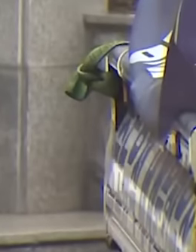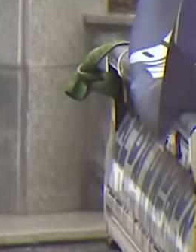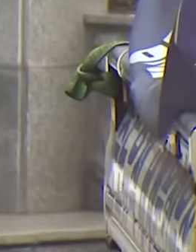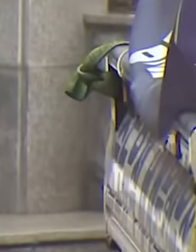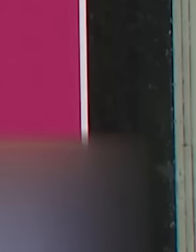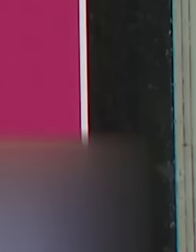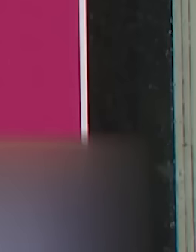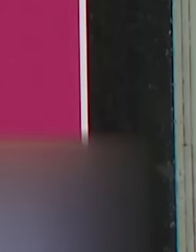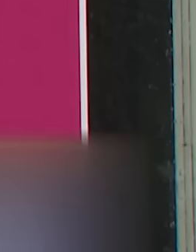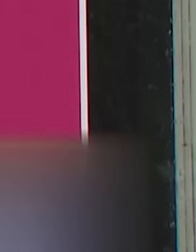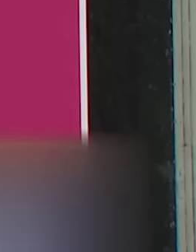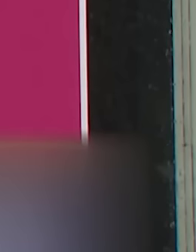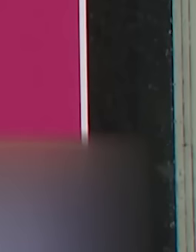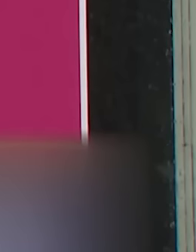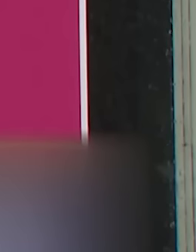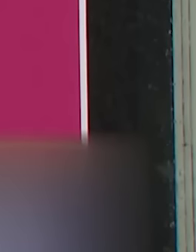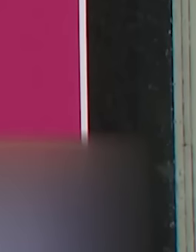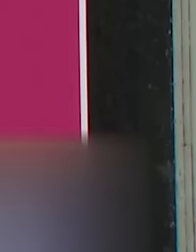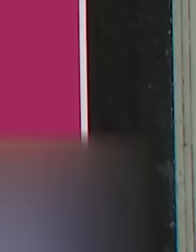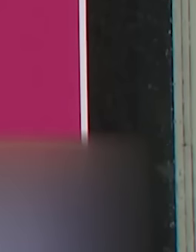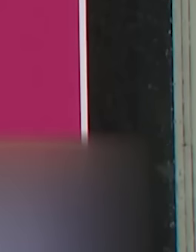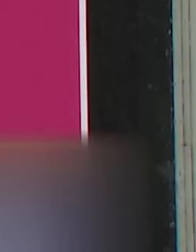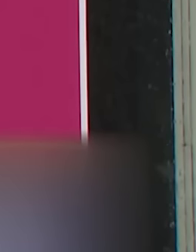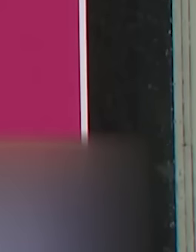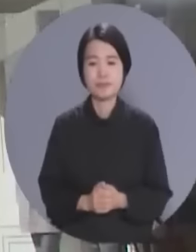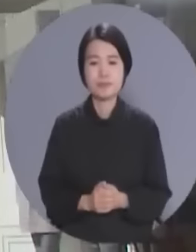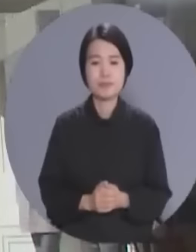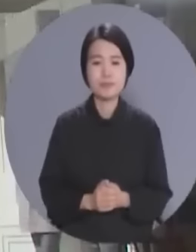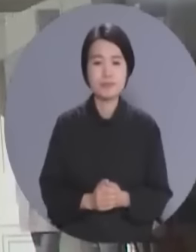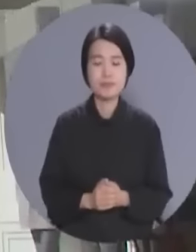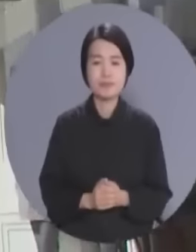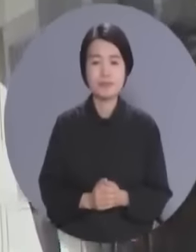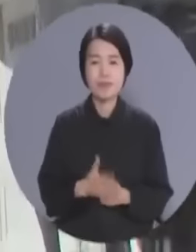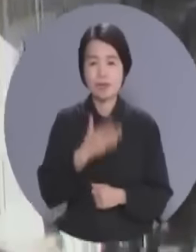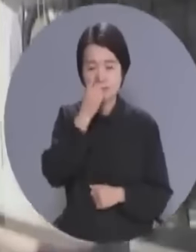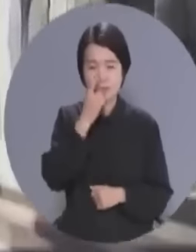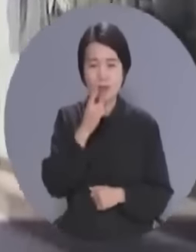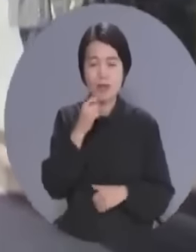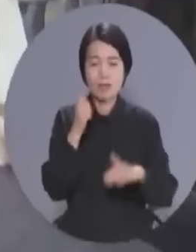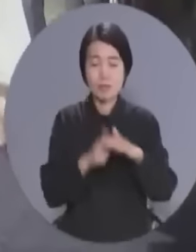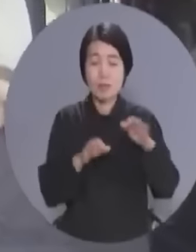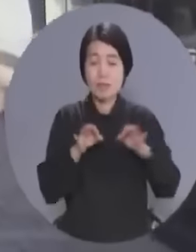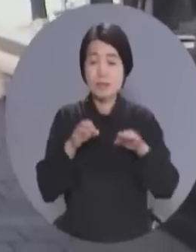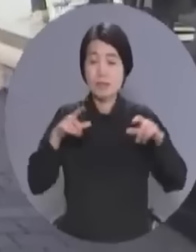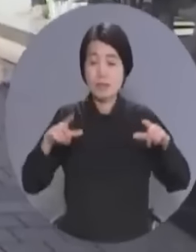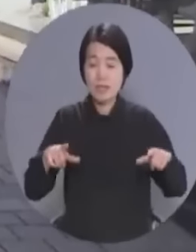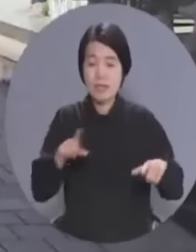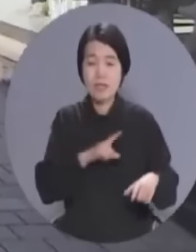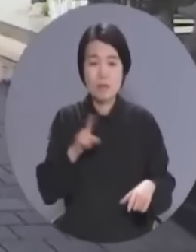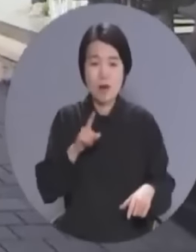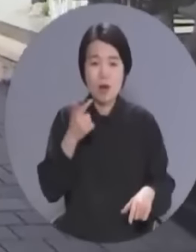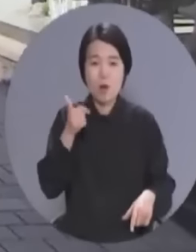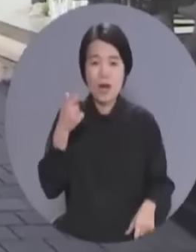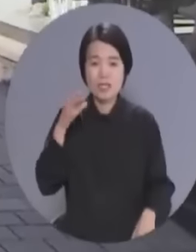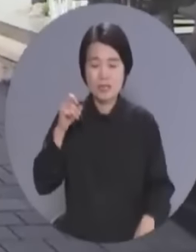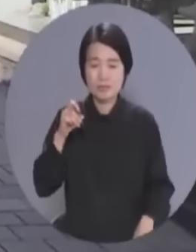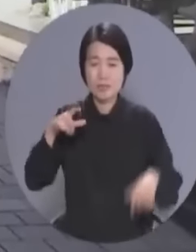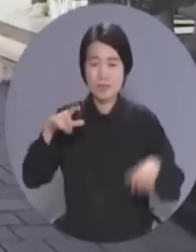커지고 있습니다. MBC 뉴스 김도균입니다. 순천의 대표 상권으로 자리 잡았던 황금로